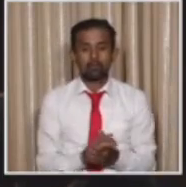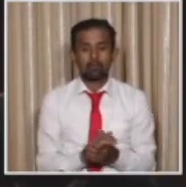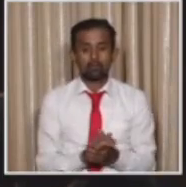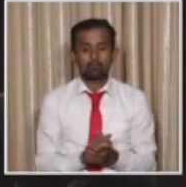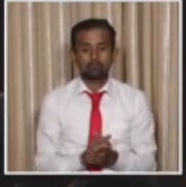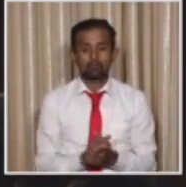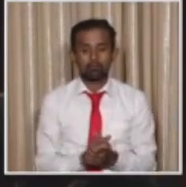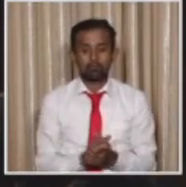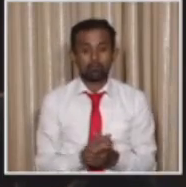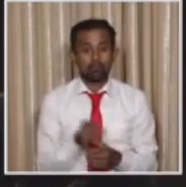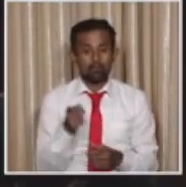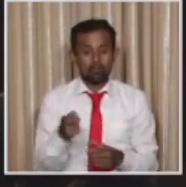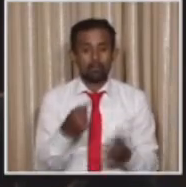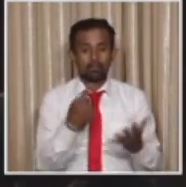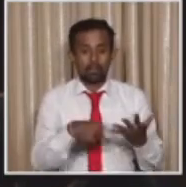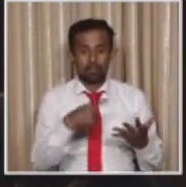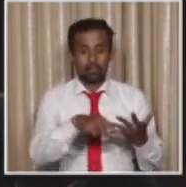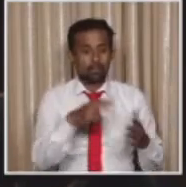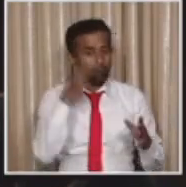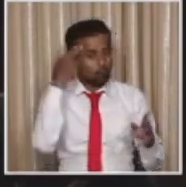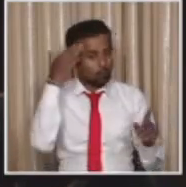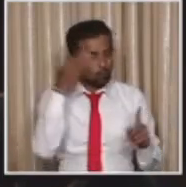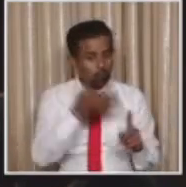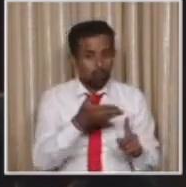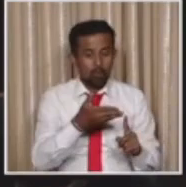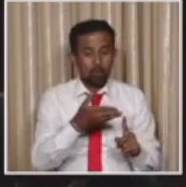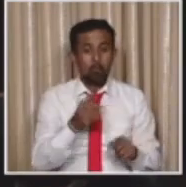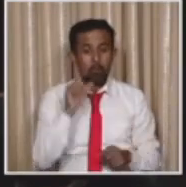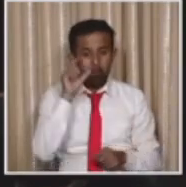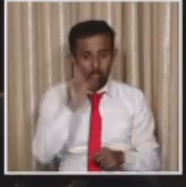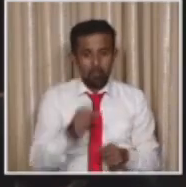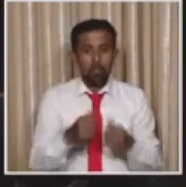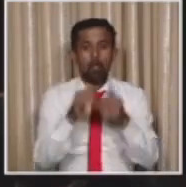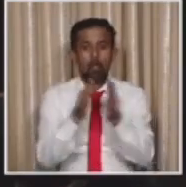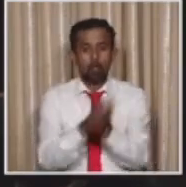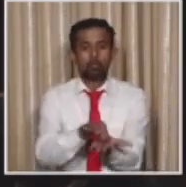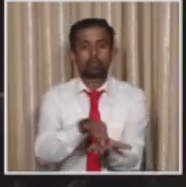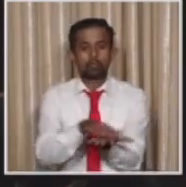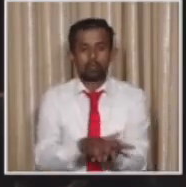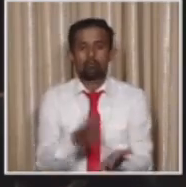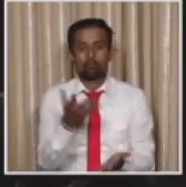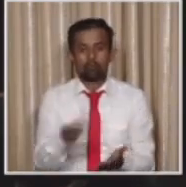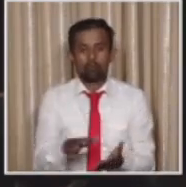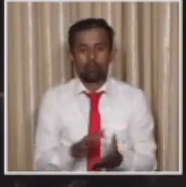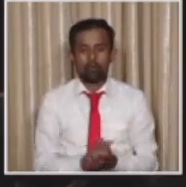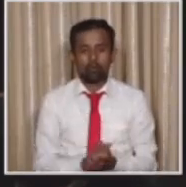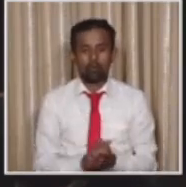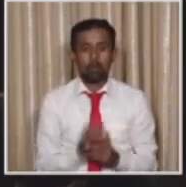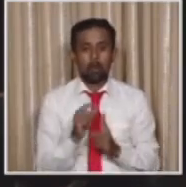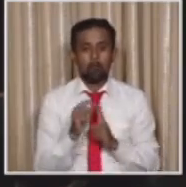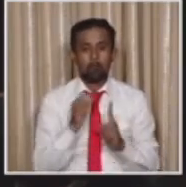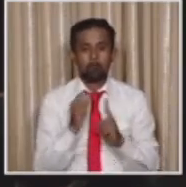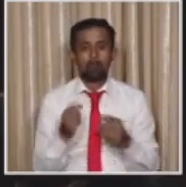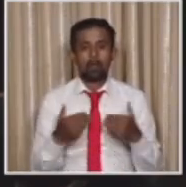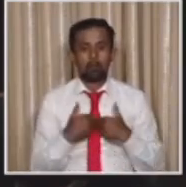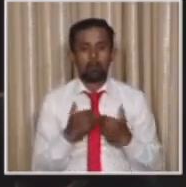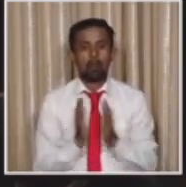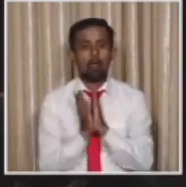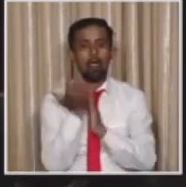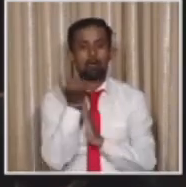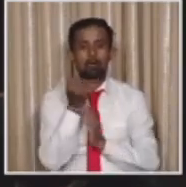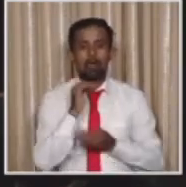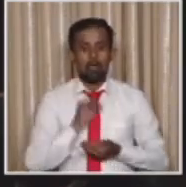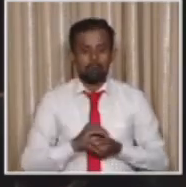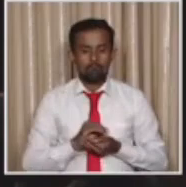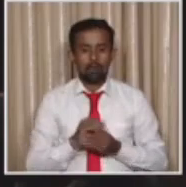ද කේස්, ඒකේ තිබෙන කරුණු කාරණා මත තමයි මේ සියල්ල තීන්දුවෙන්නේ. ඒ නිසා පාර්ලිමේන්තුව විදියට අපිට අයිතියක් තිබෙනවා